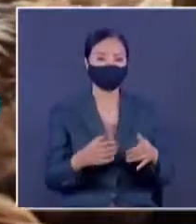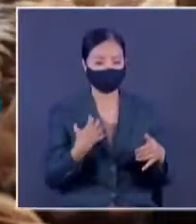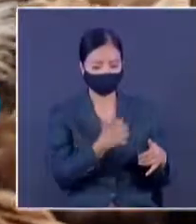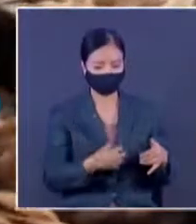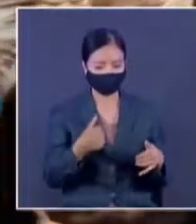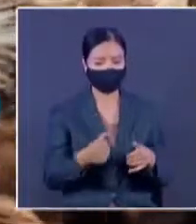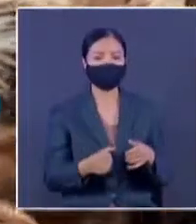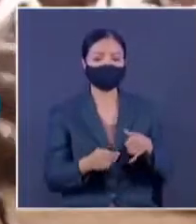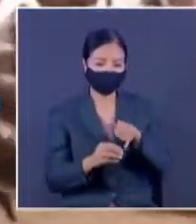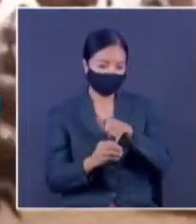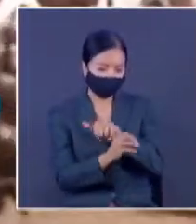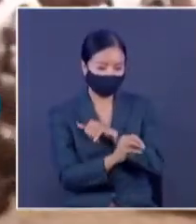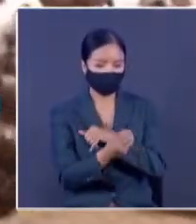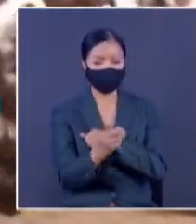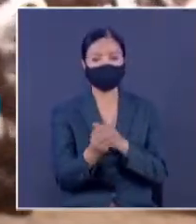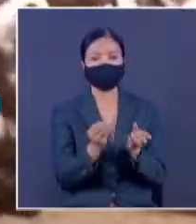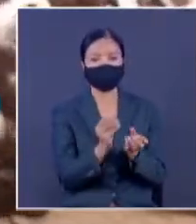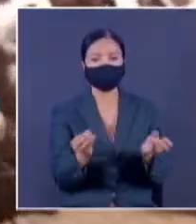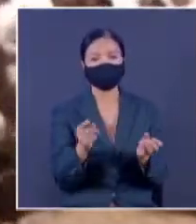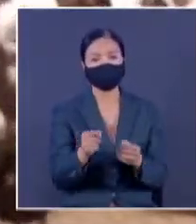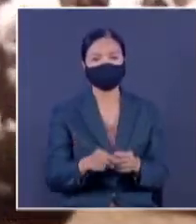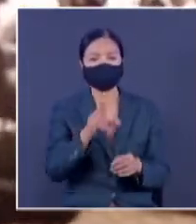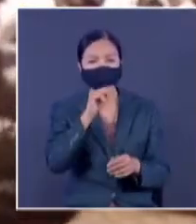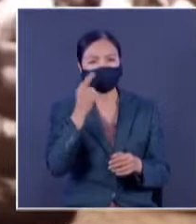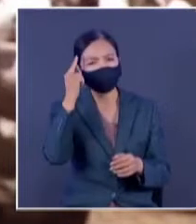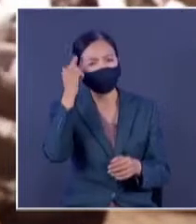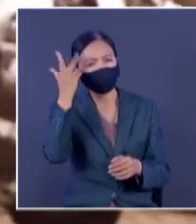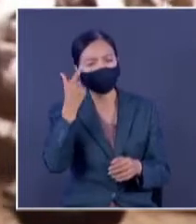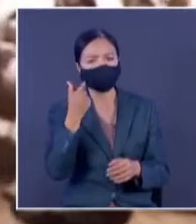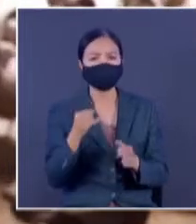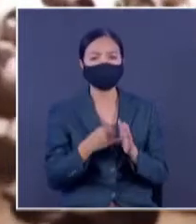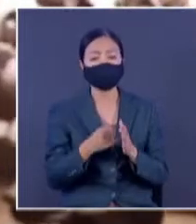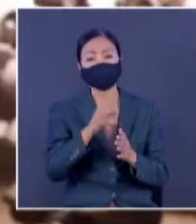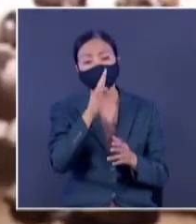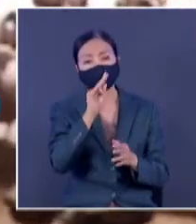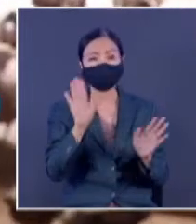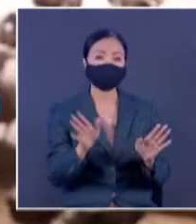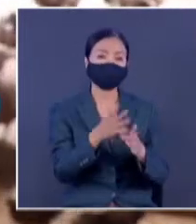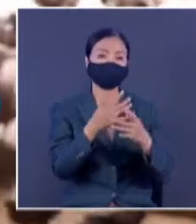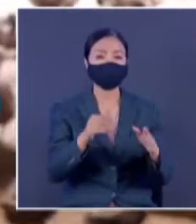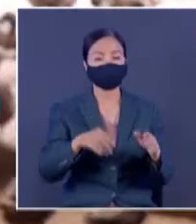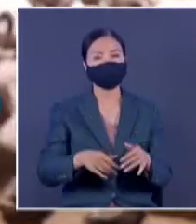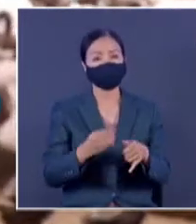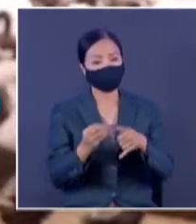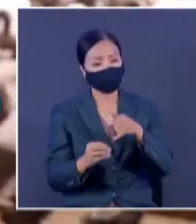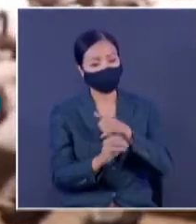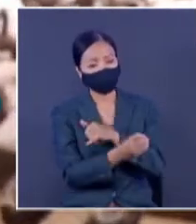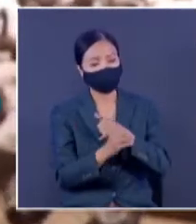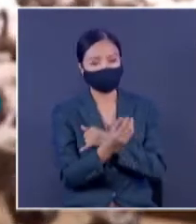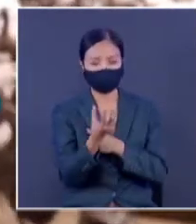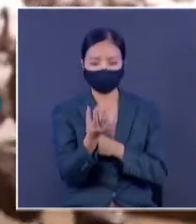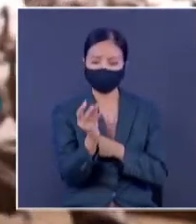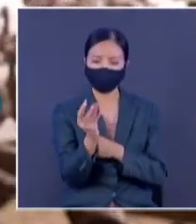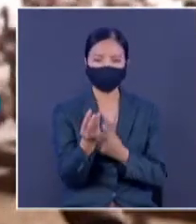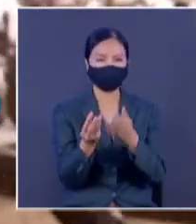ะ เป็ดเขาเป็นสัตว์ที่เครียดง่ายถ้าเราเปิดเพลงให้ฟังตลอดเนี่ยเขาก็จะให้ปริมาณไข่ที่เยอะแล้วก็ขนาดไข่ที่ฟอง